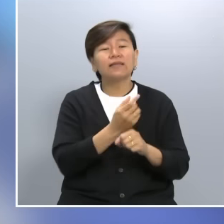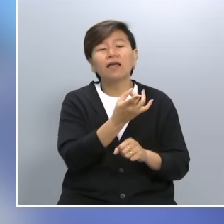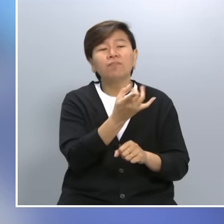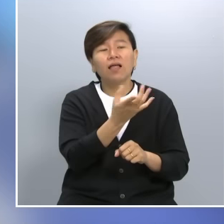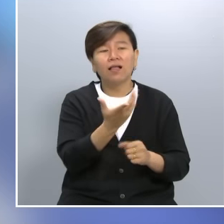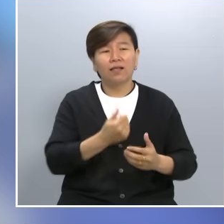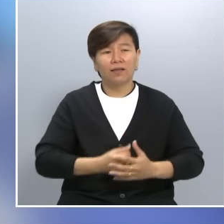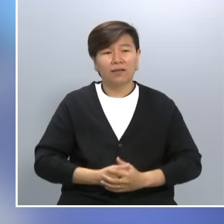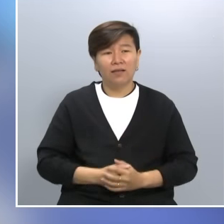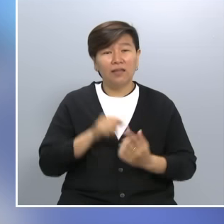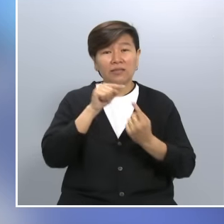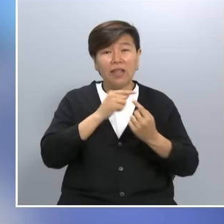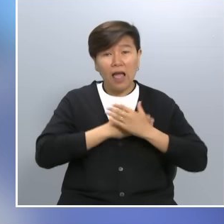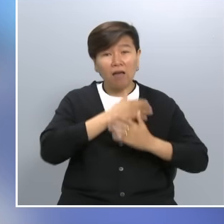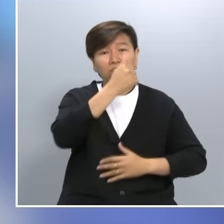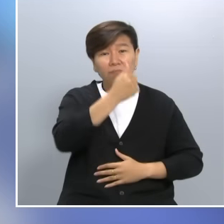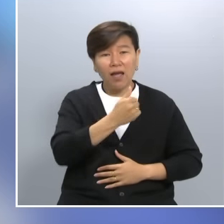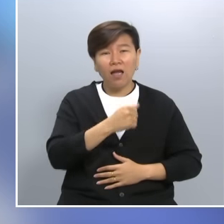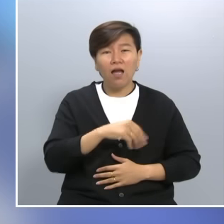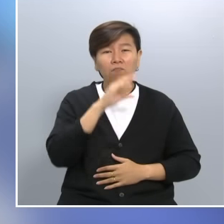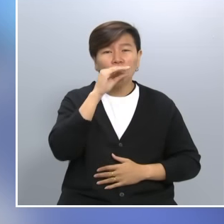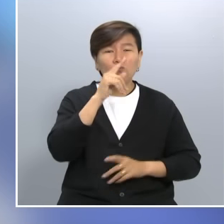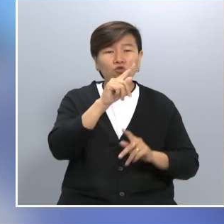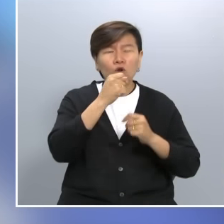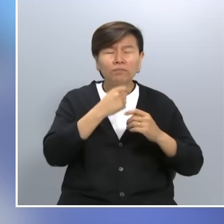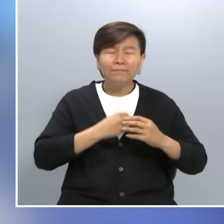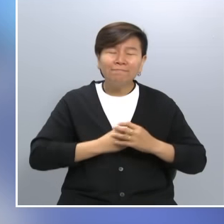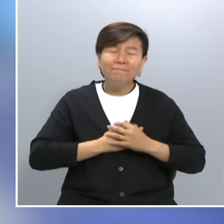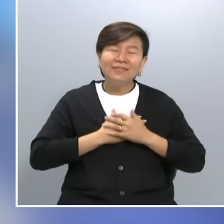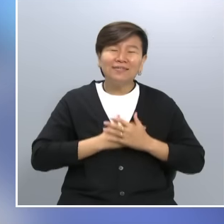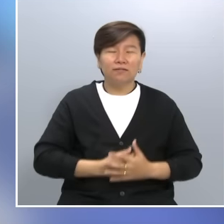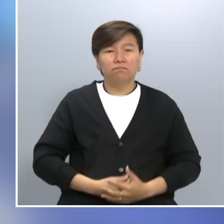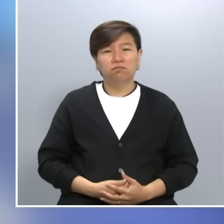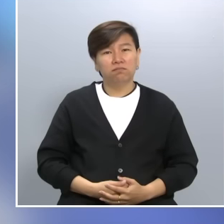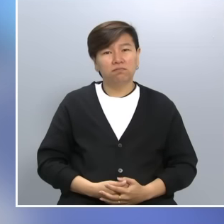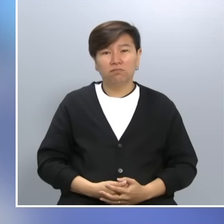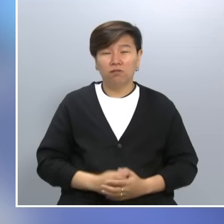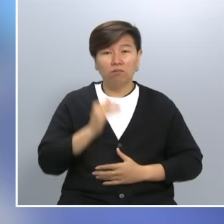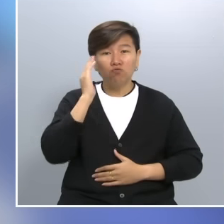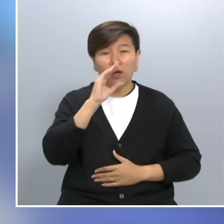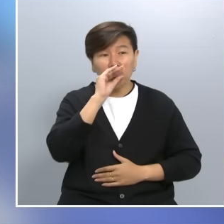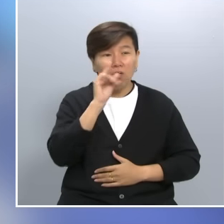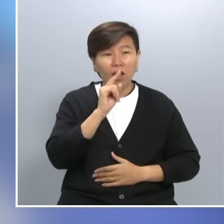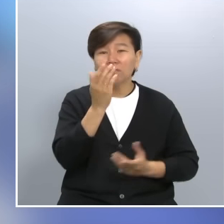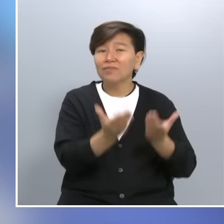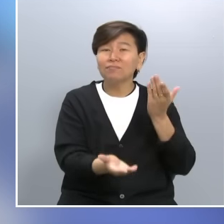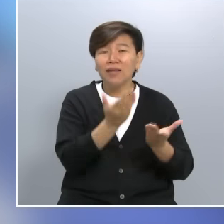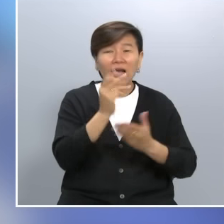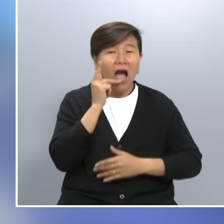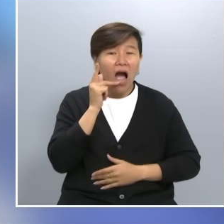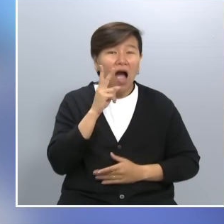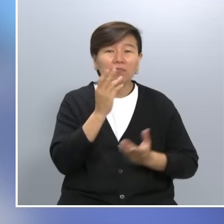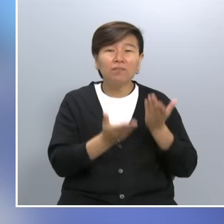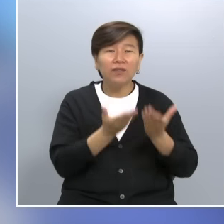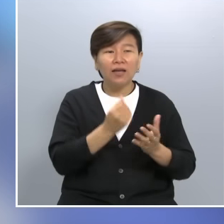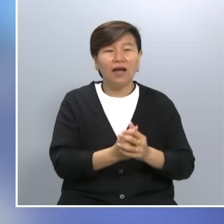ถ้าที่รักมาตอบให้ชื่นใจหน่อยโอค่ะป๋ายชายก็บอกตามใจที่รักครับทำ